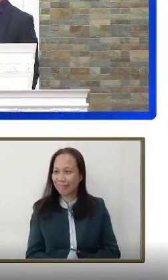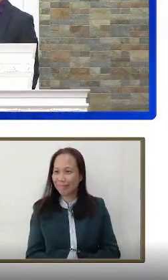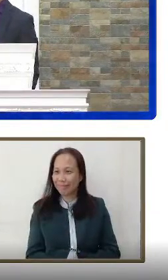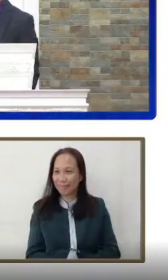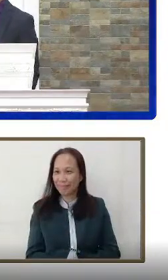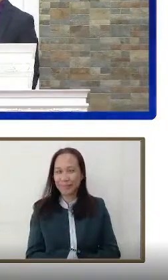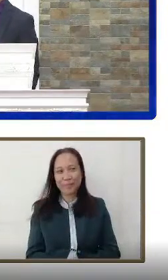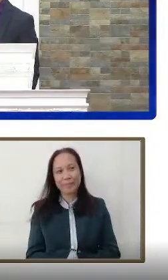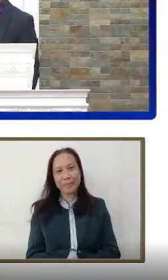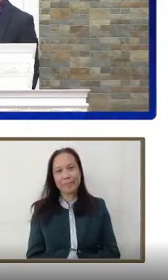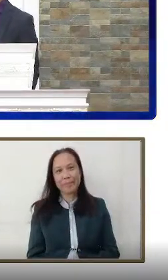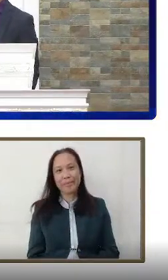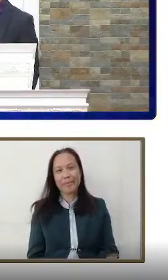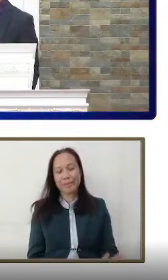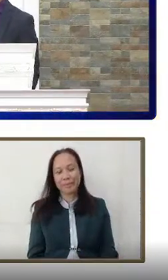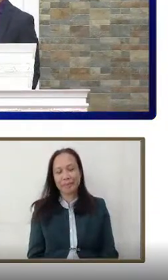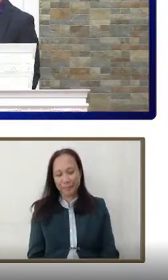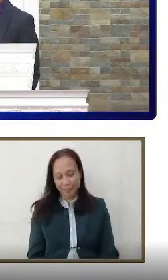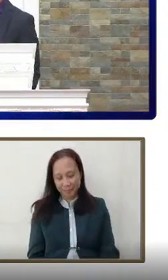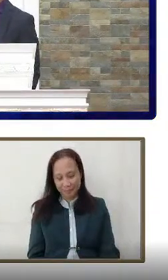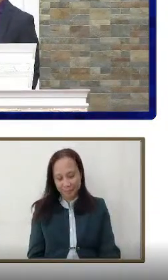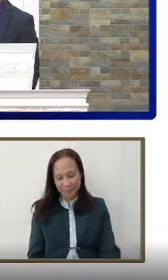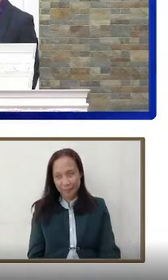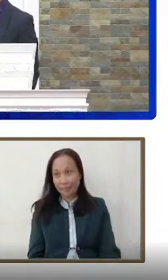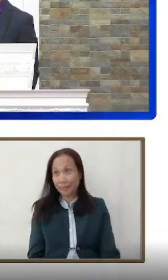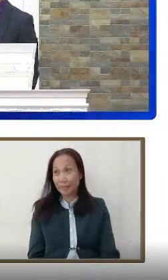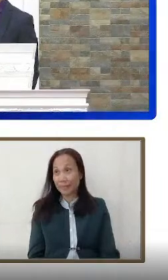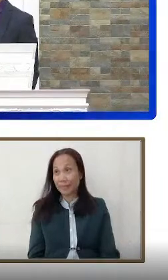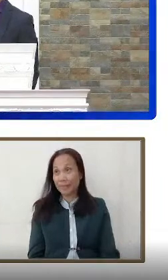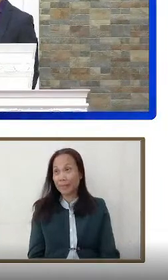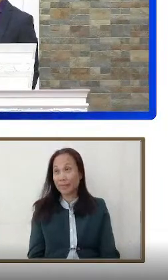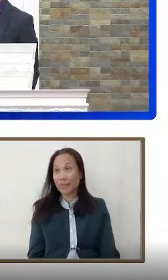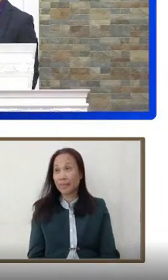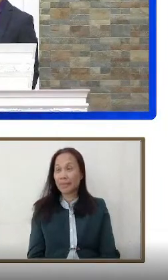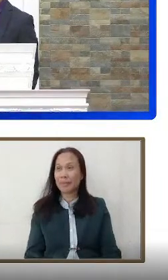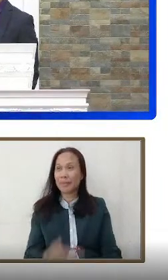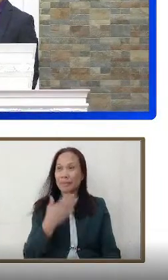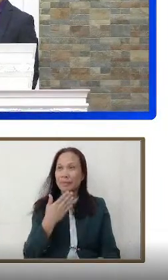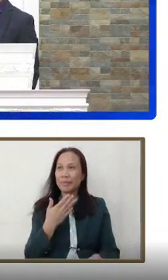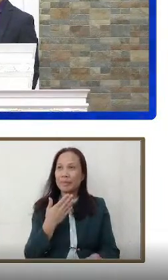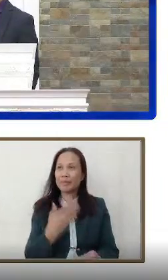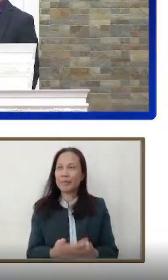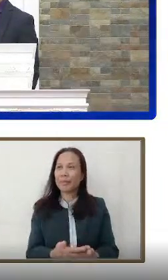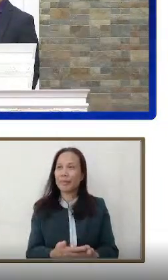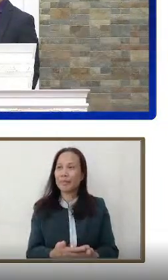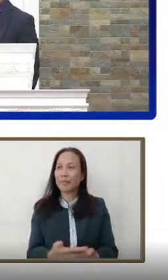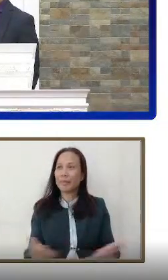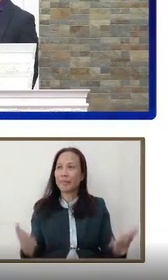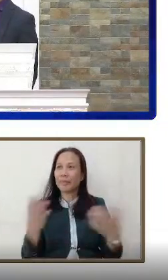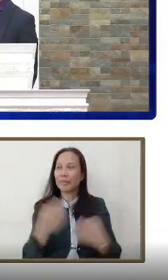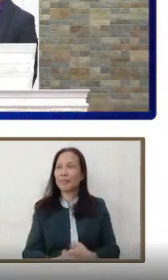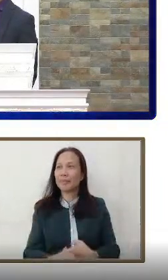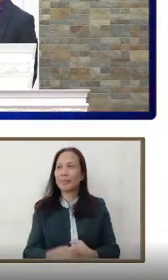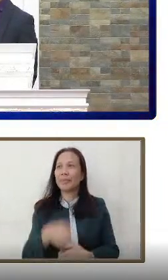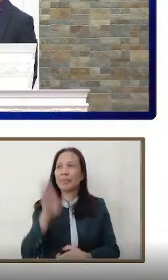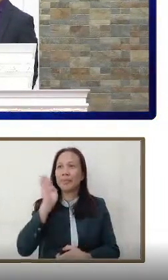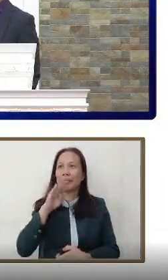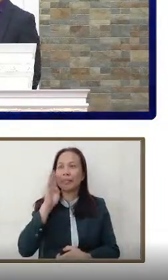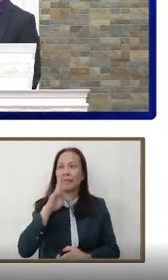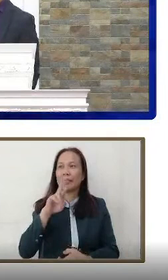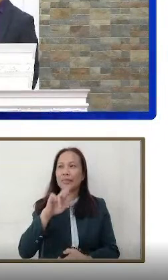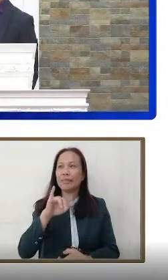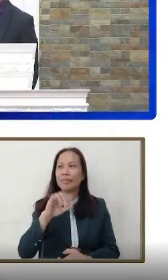Alright, next. Rick, magandang hapon. Magandang gabi. Anong oras dyan sa inyo,